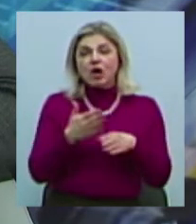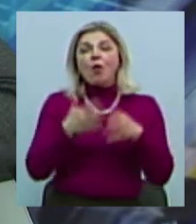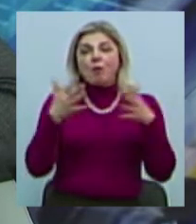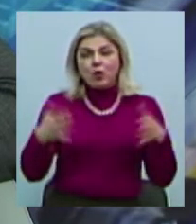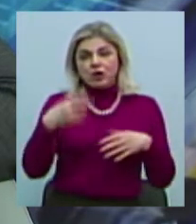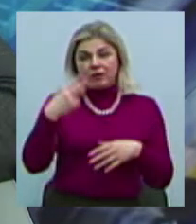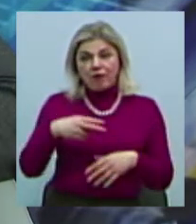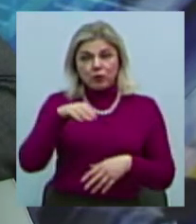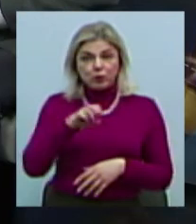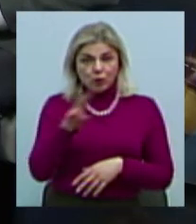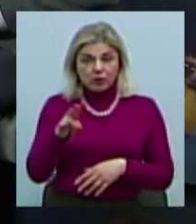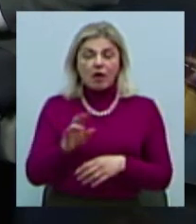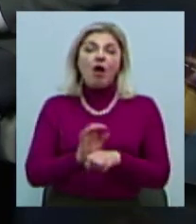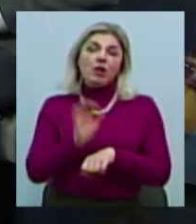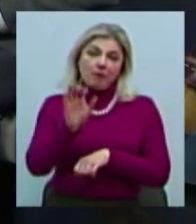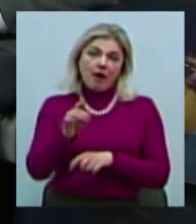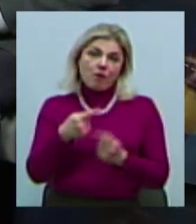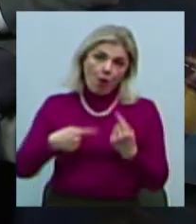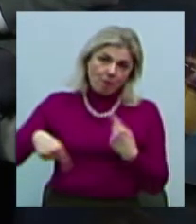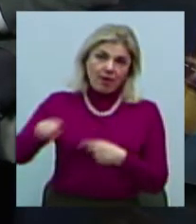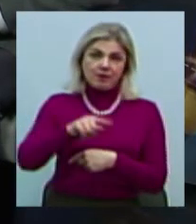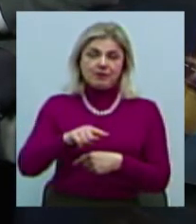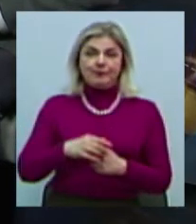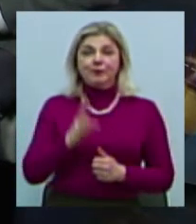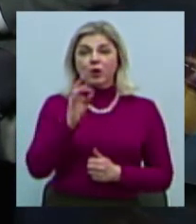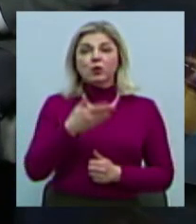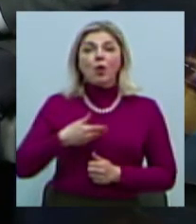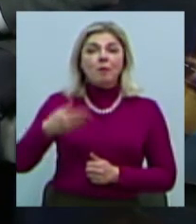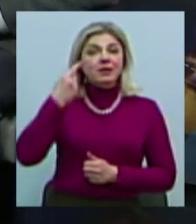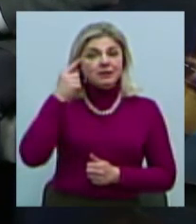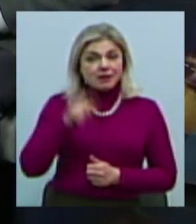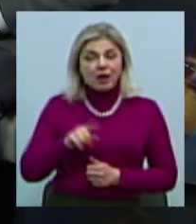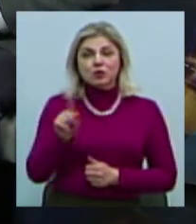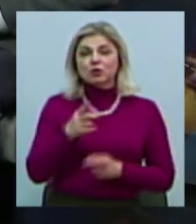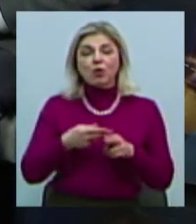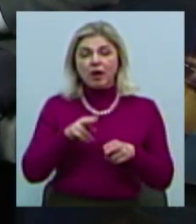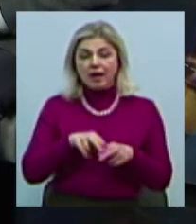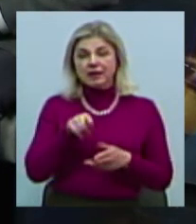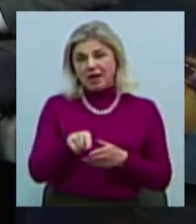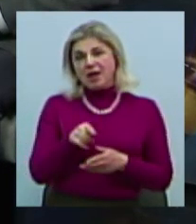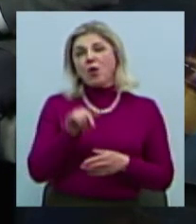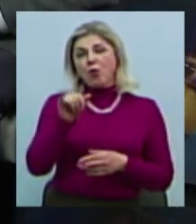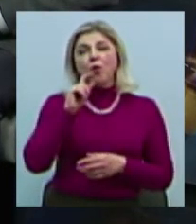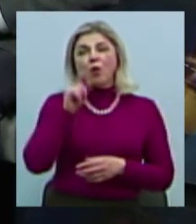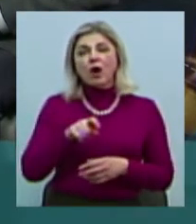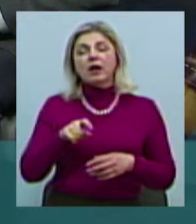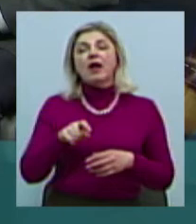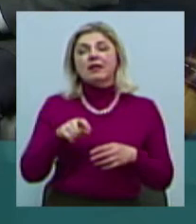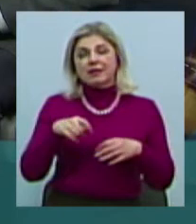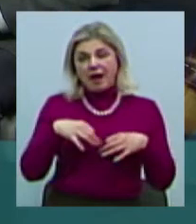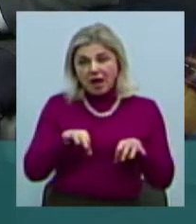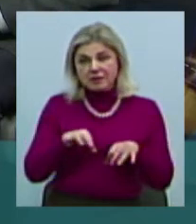тонн, то направить ее в объезд. Там. Ну, мы знаем, что у Укртранс-ВПКа тоже на сегодняшний день есть проблемы, как